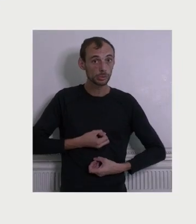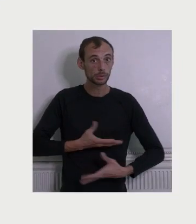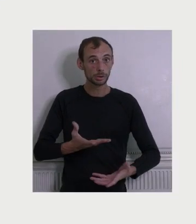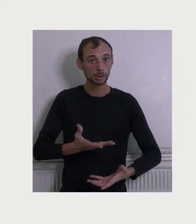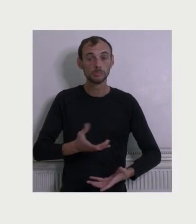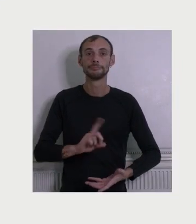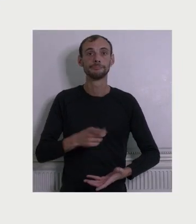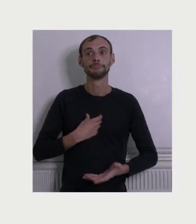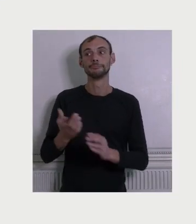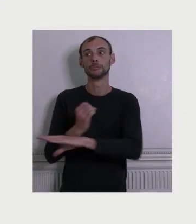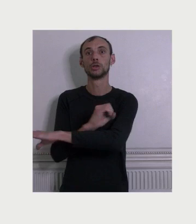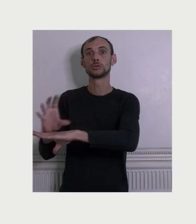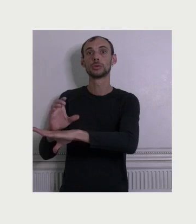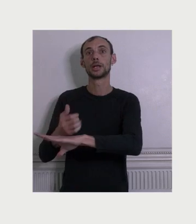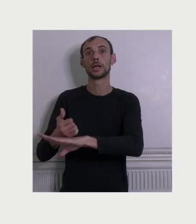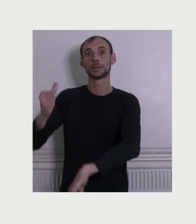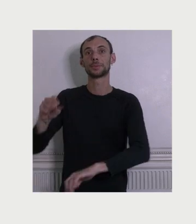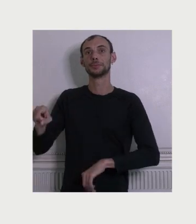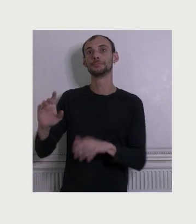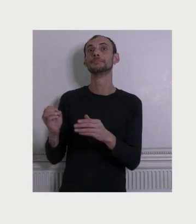Qu'est-ce qui a été réalisé ? Les chiffres.